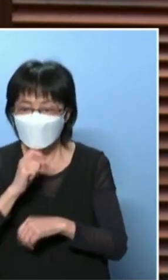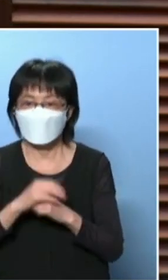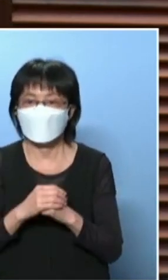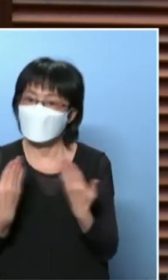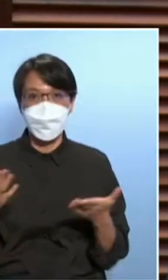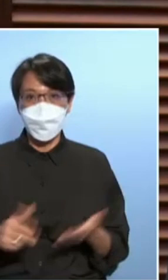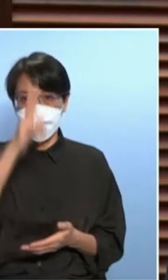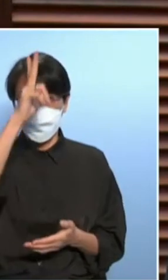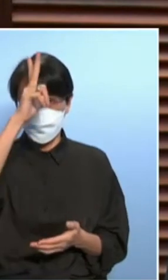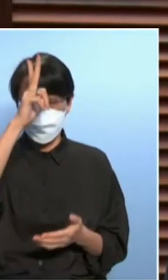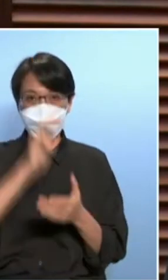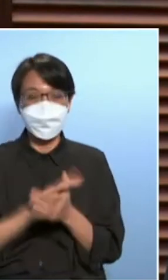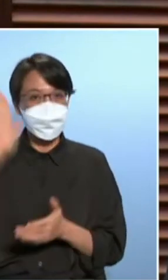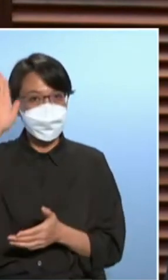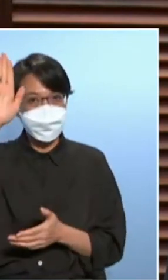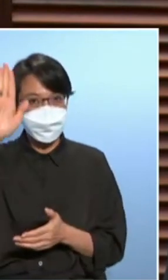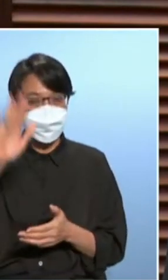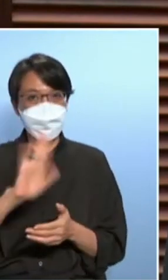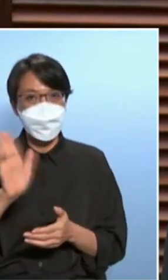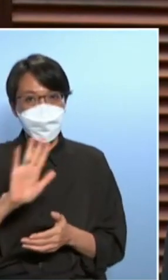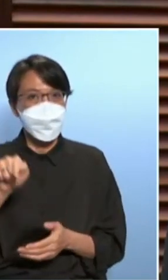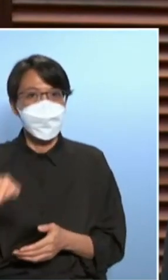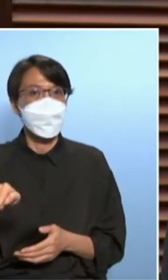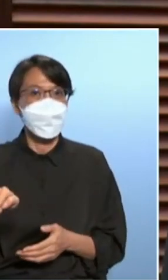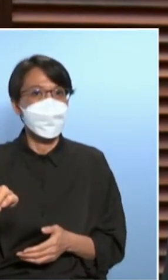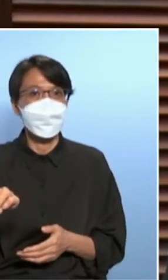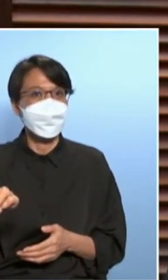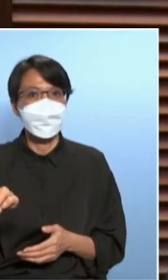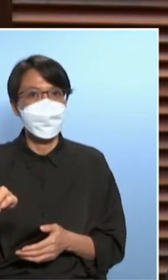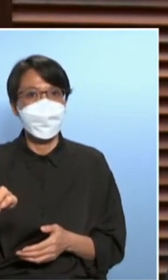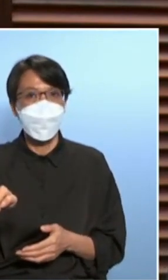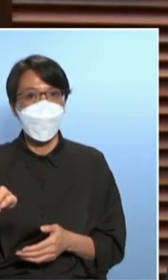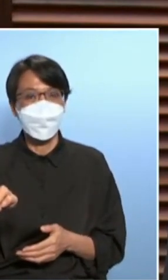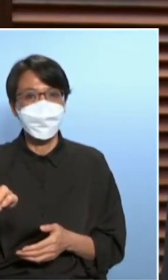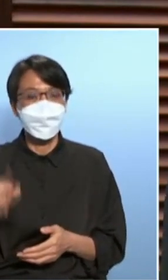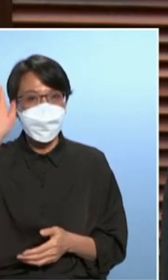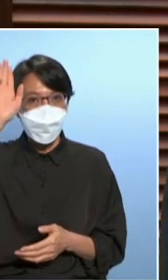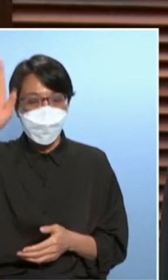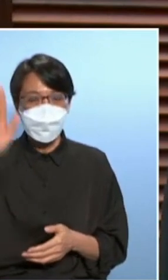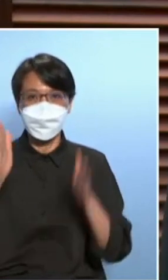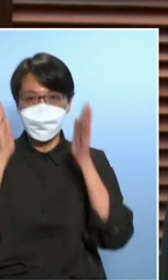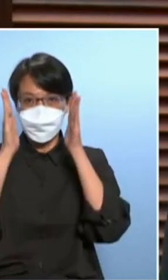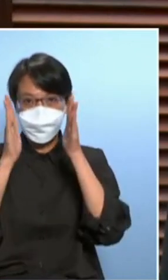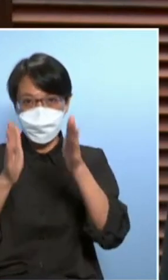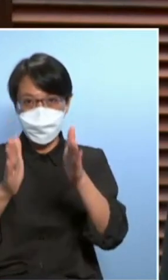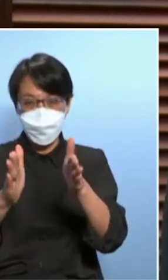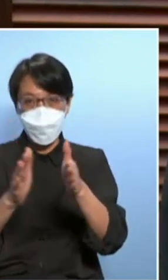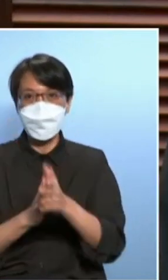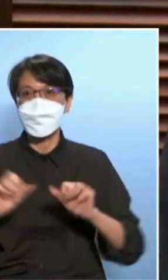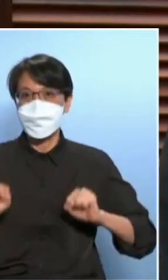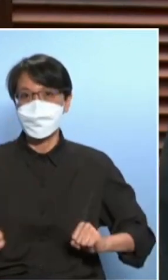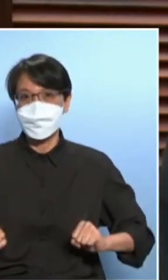現屆政府是希望不會做到這樣，我們希望呢我們那個方向是要堅